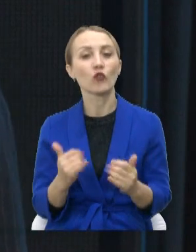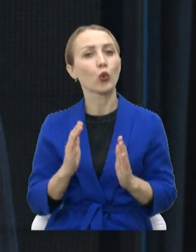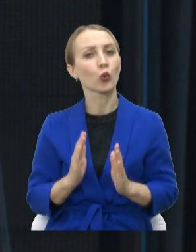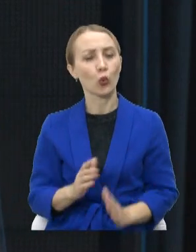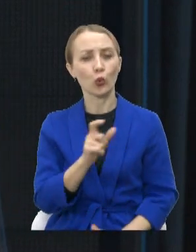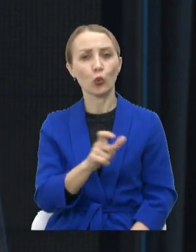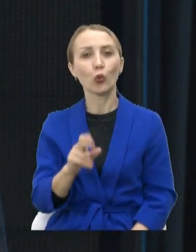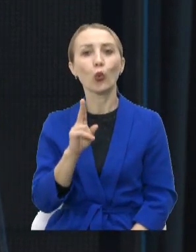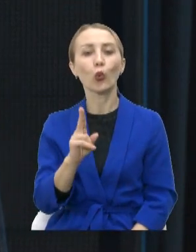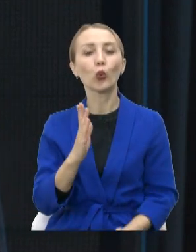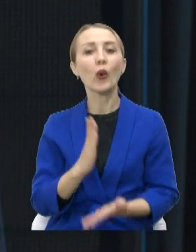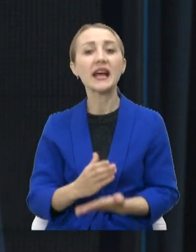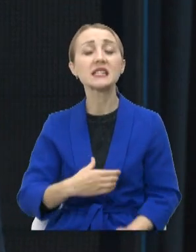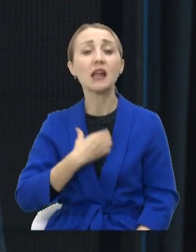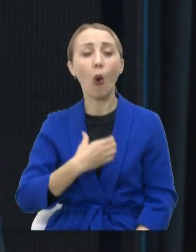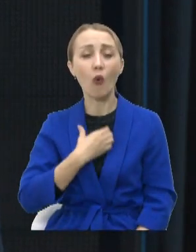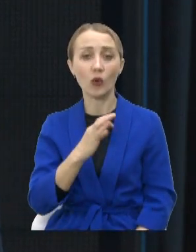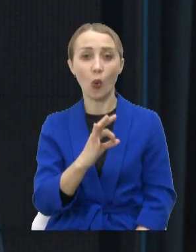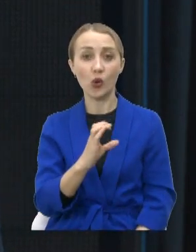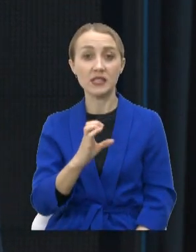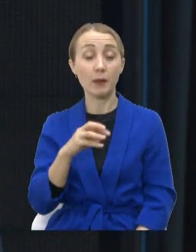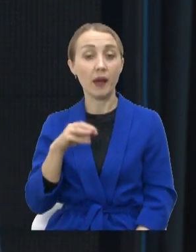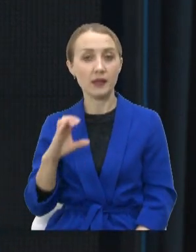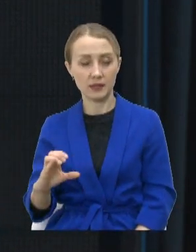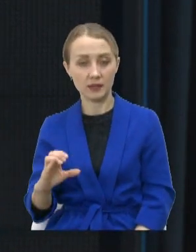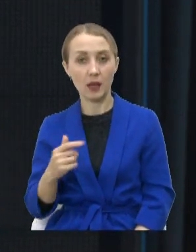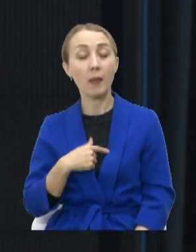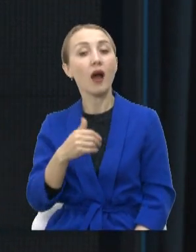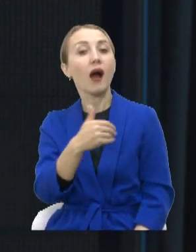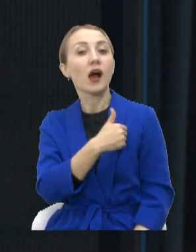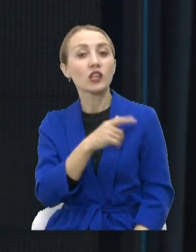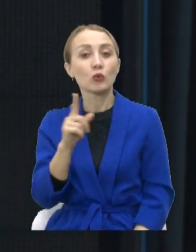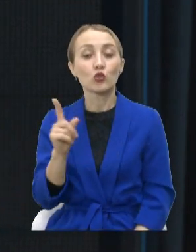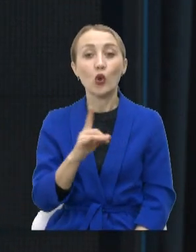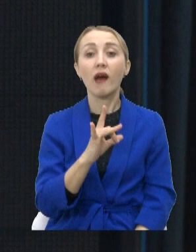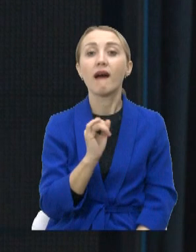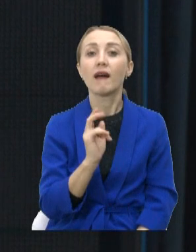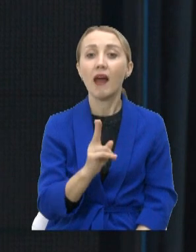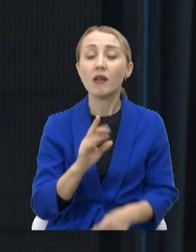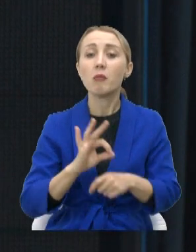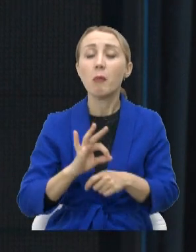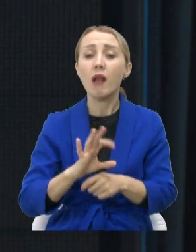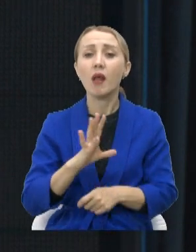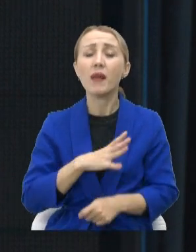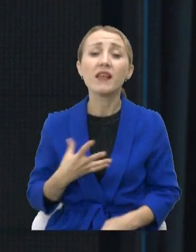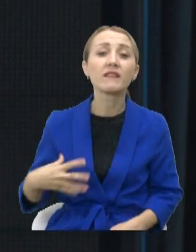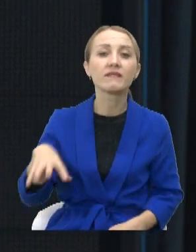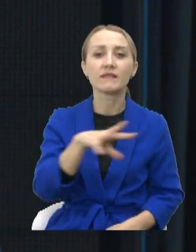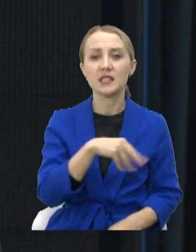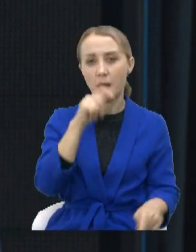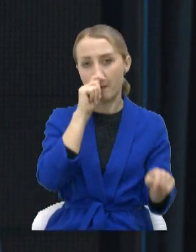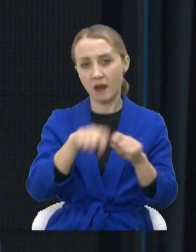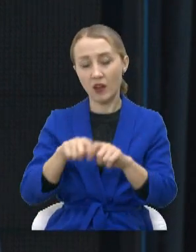гражданам, застрахованным в системе ОСМС. Поэтому мы работаем над тем, чтобы онкологические скрининги были доступны для всех